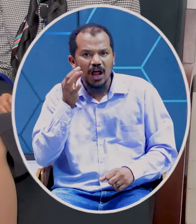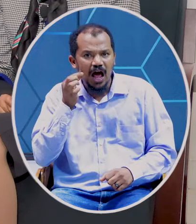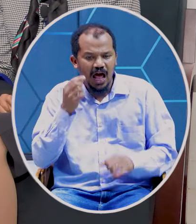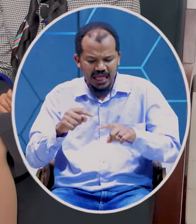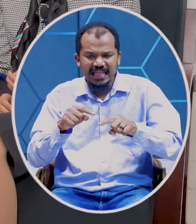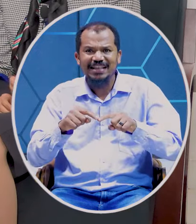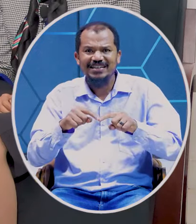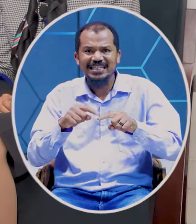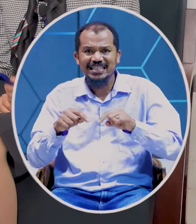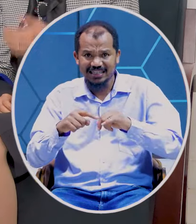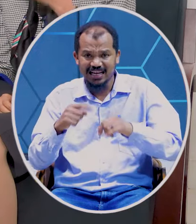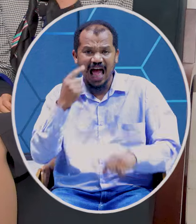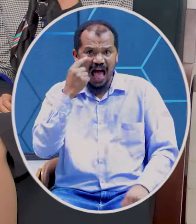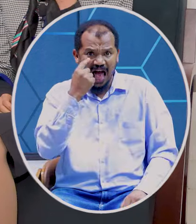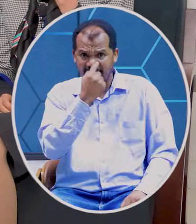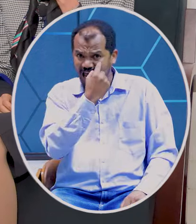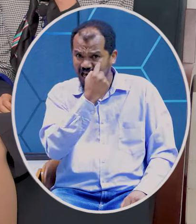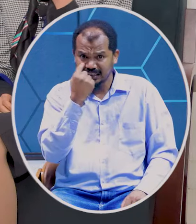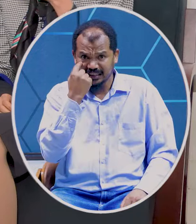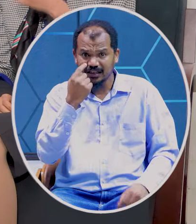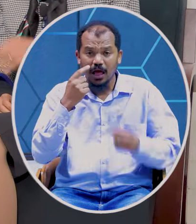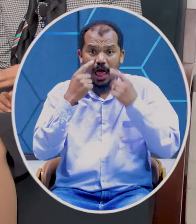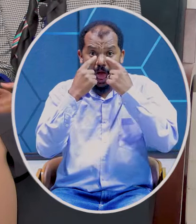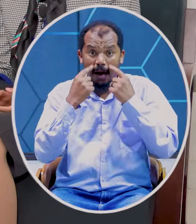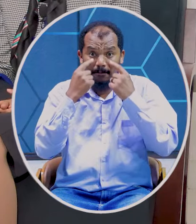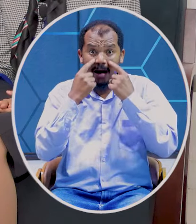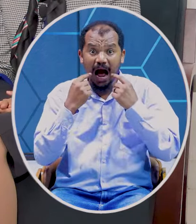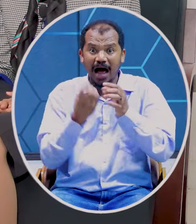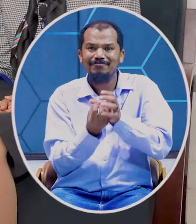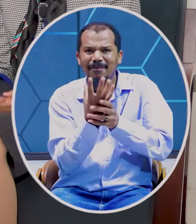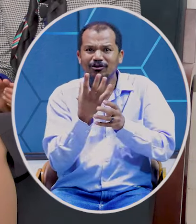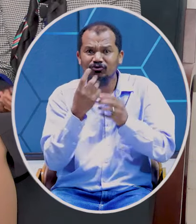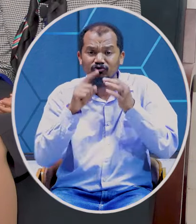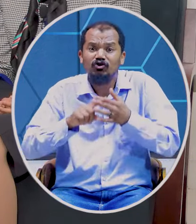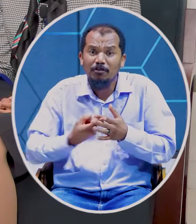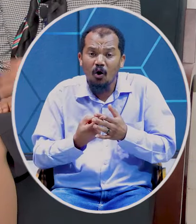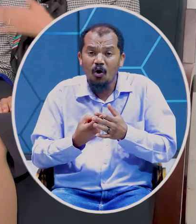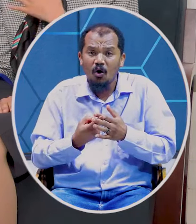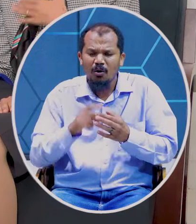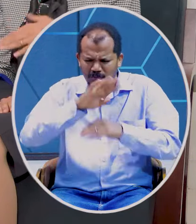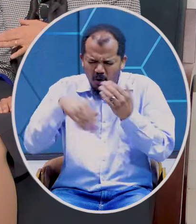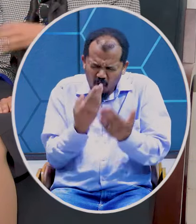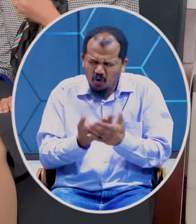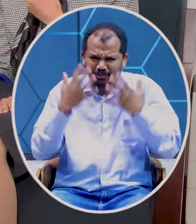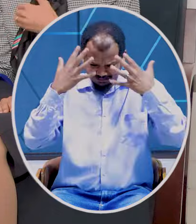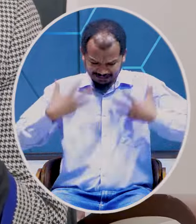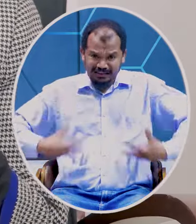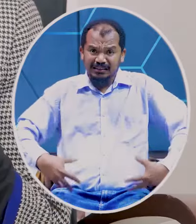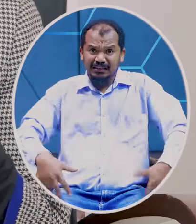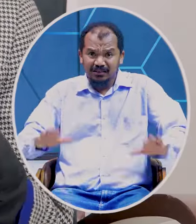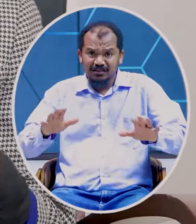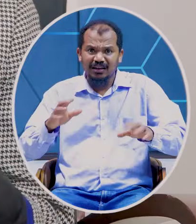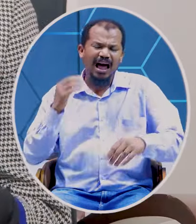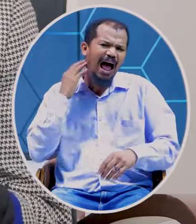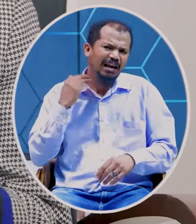ከቆዳችን ከጥፍራችን አይናችን አካባቢ ከሚገኙ እንባ ከሚያመነጩ ጀምሮ በሁሉም የሰውነት አካላችን አፋችን